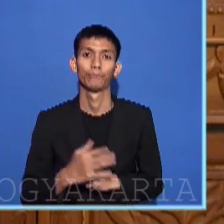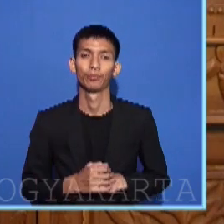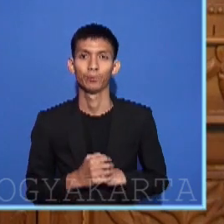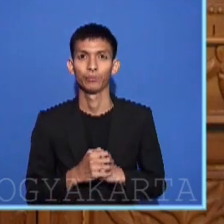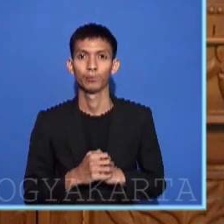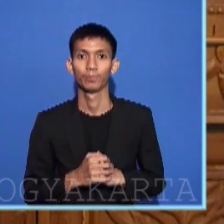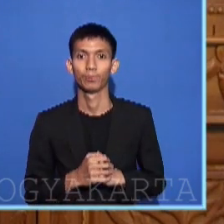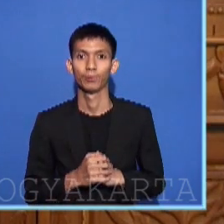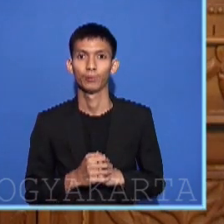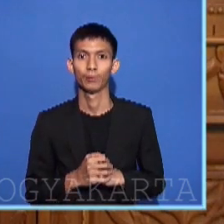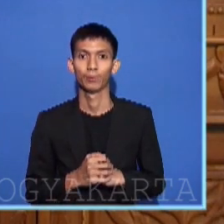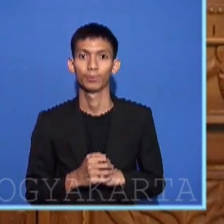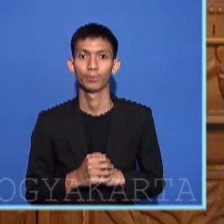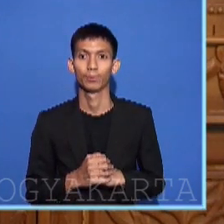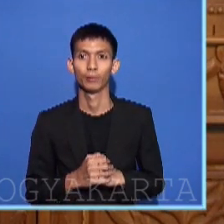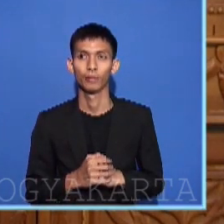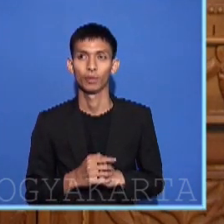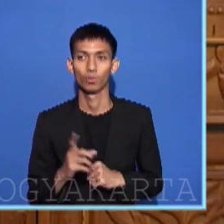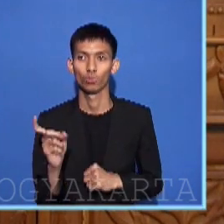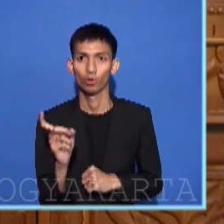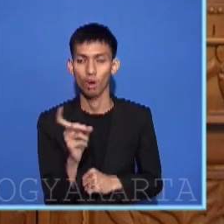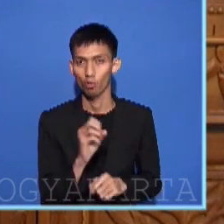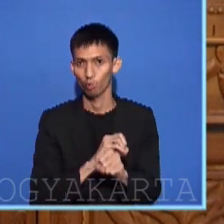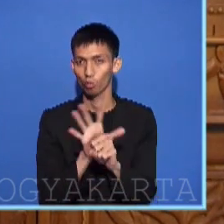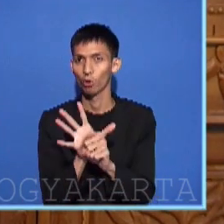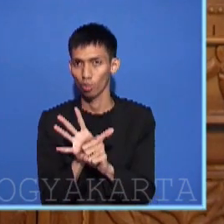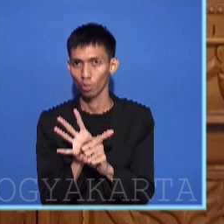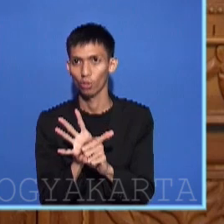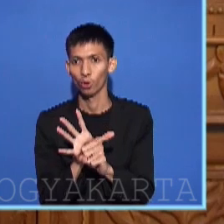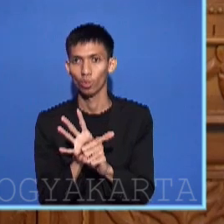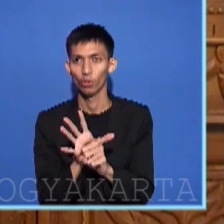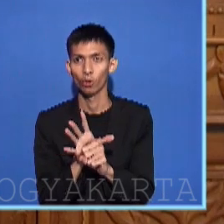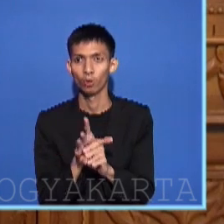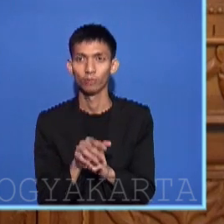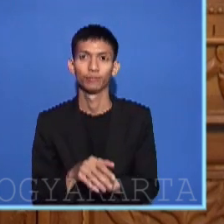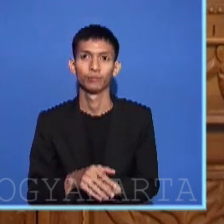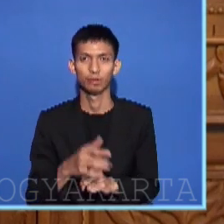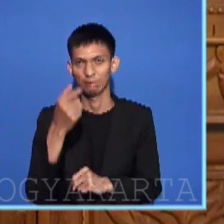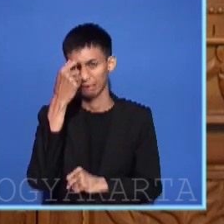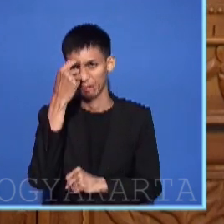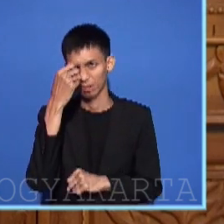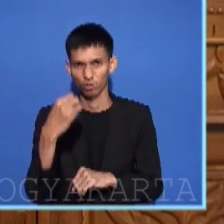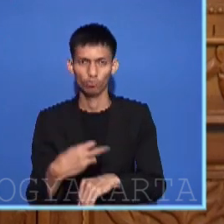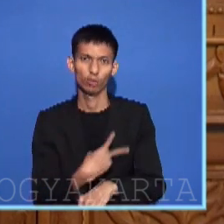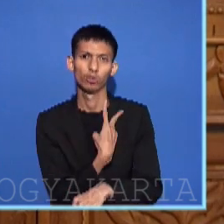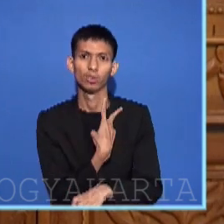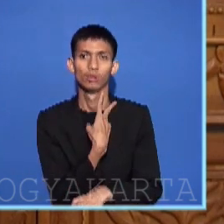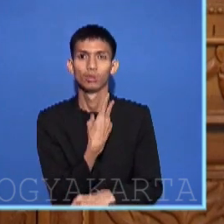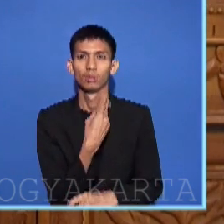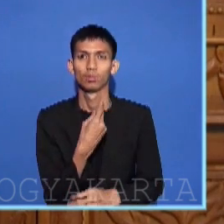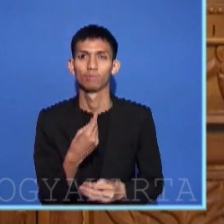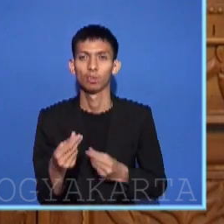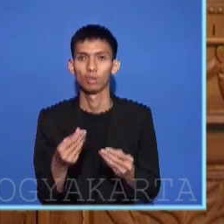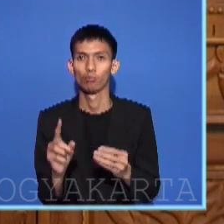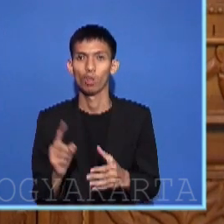Para pamirsa kadang tani orang ing laladan Kulon Progo sak menika nembe ngadepi ngrebasanipun sesakit virus ingkang nerak urang wiwit